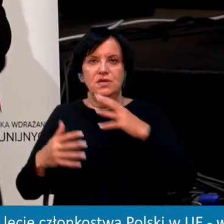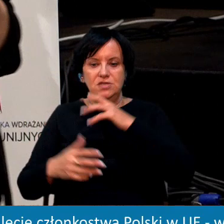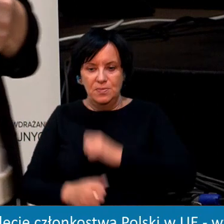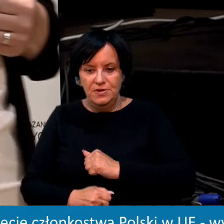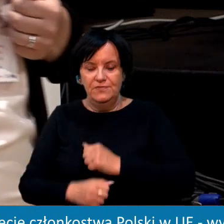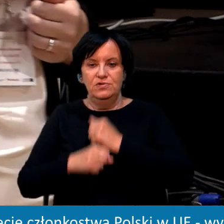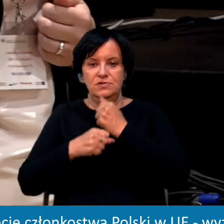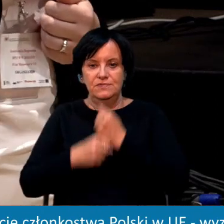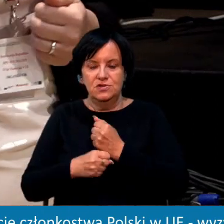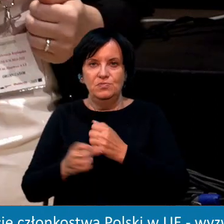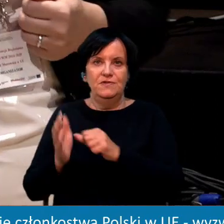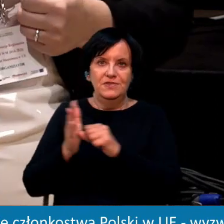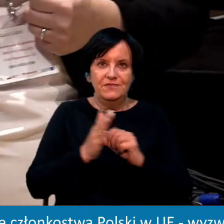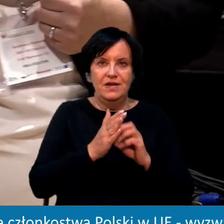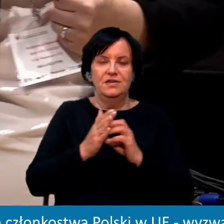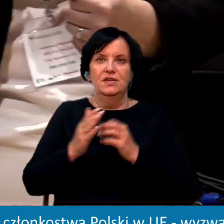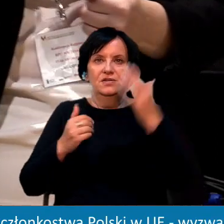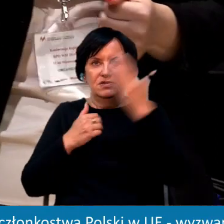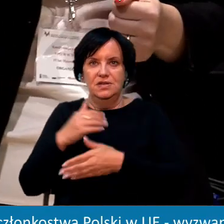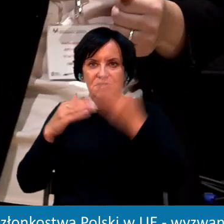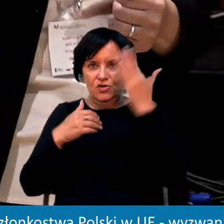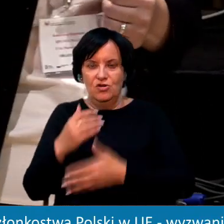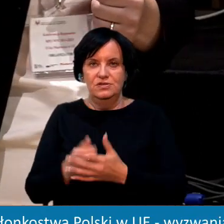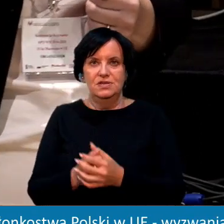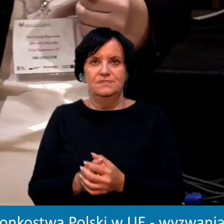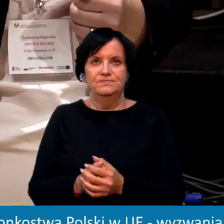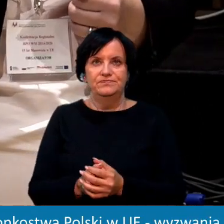cierpliwość i za to, że zostaliście z nami do końca.